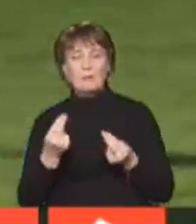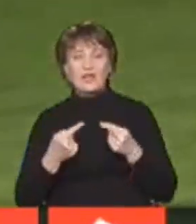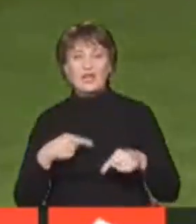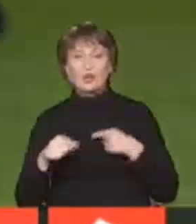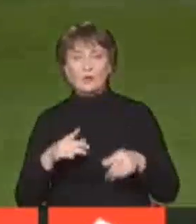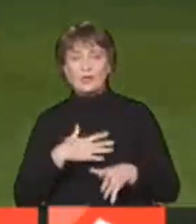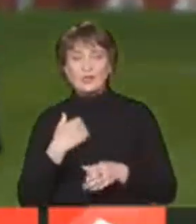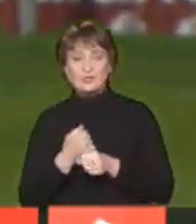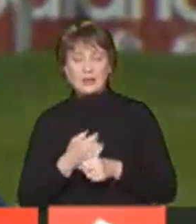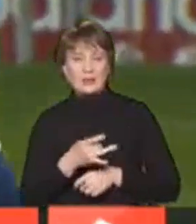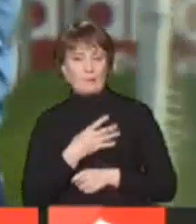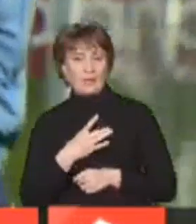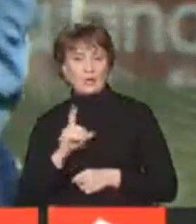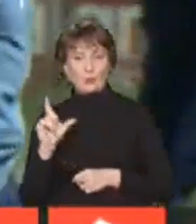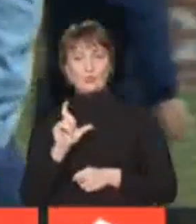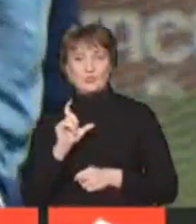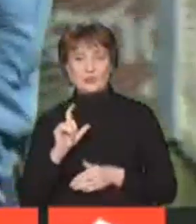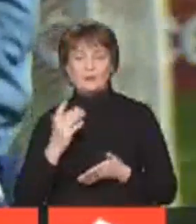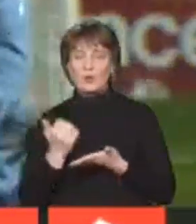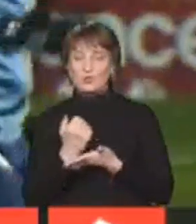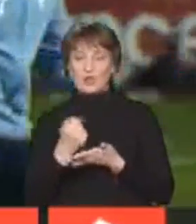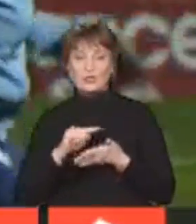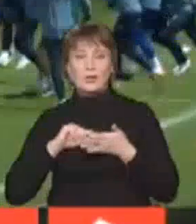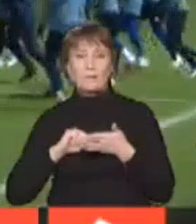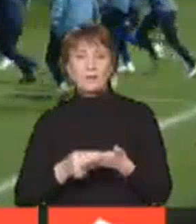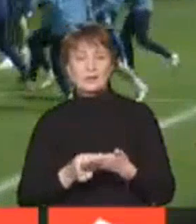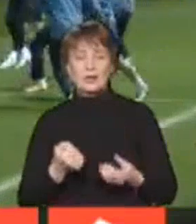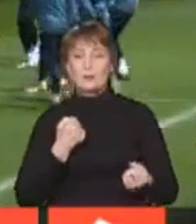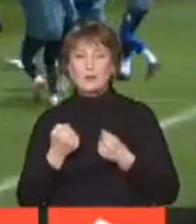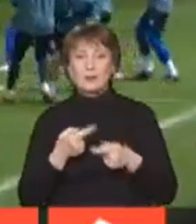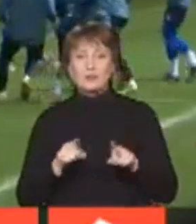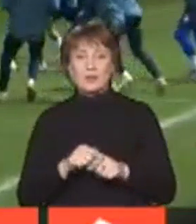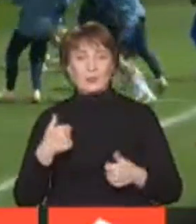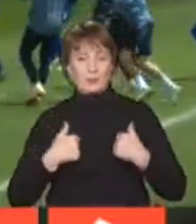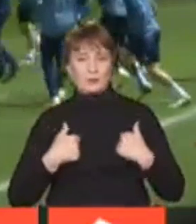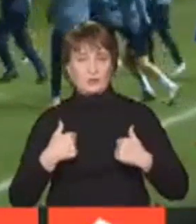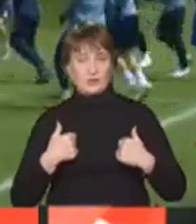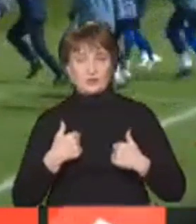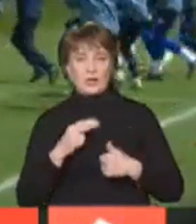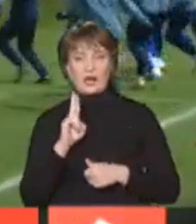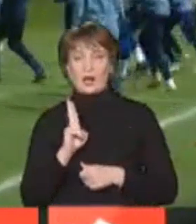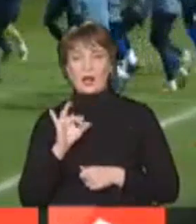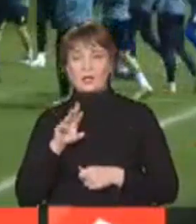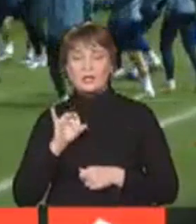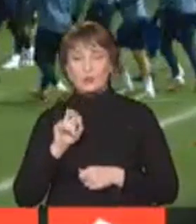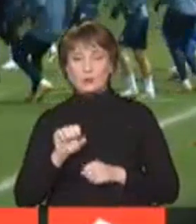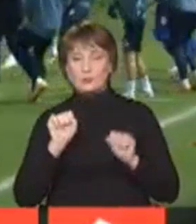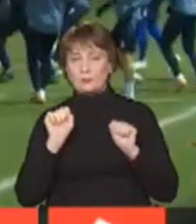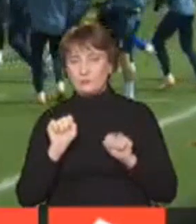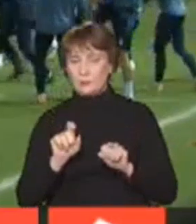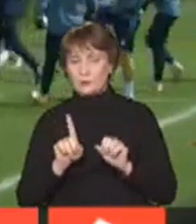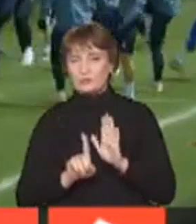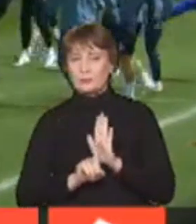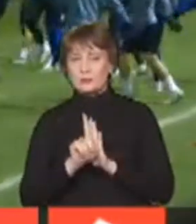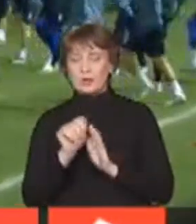для білосиніх в досягненні мети, а лідерські якості в боротьбі з таким суперником, як каталонці, можуть прокинутися в кожного